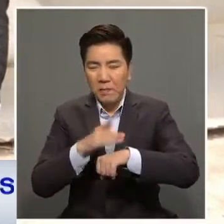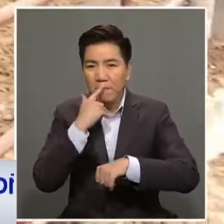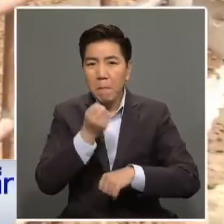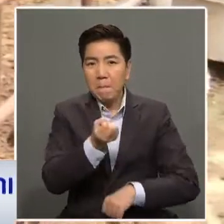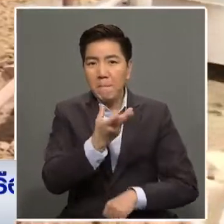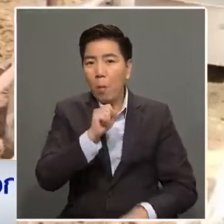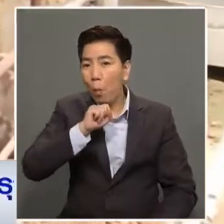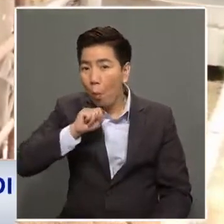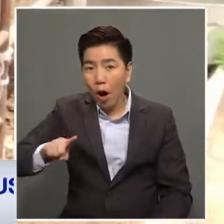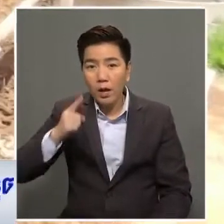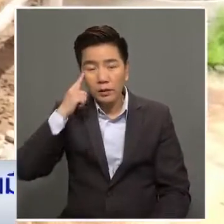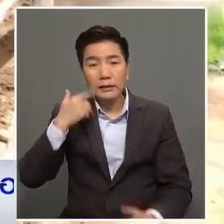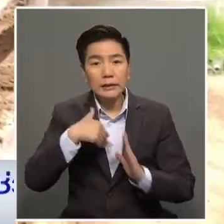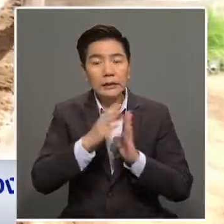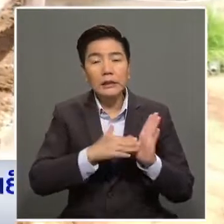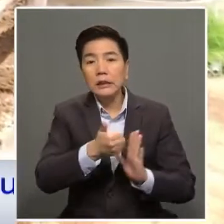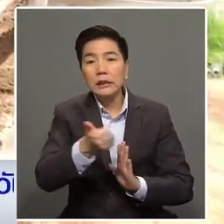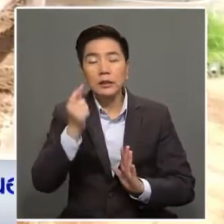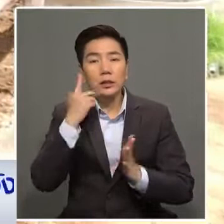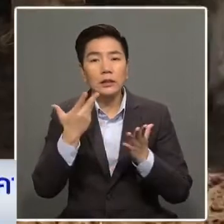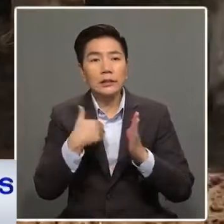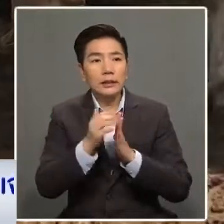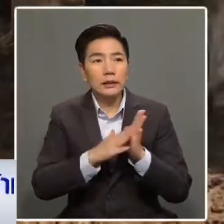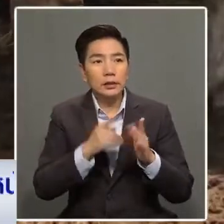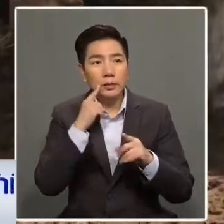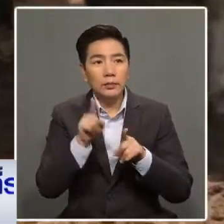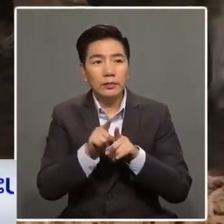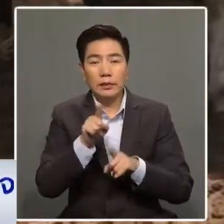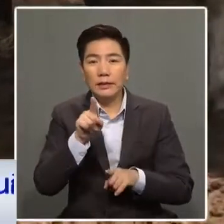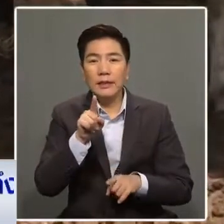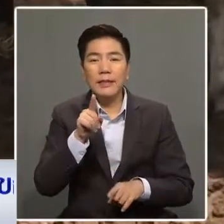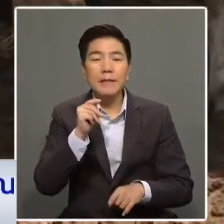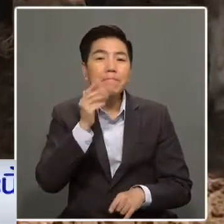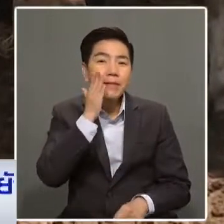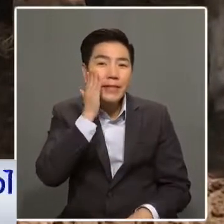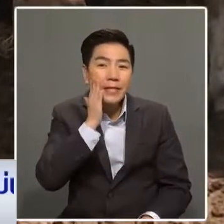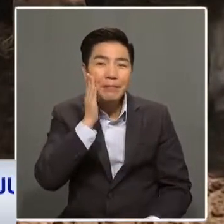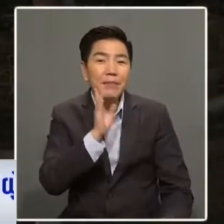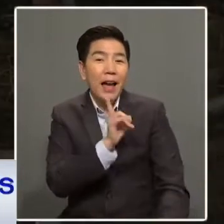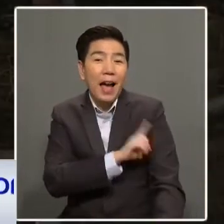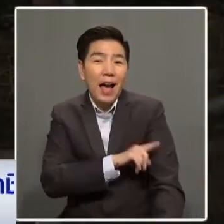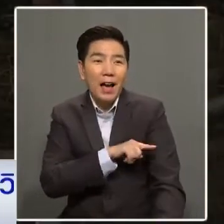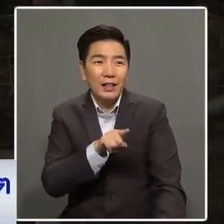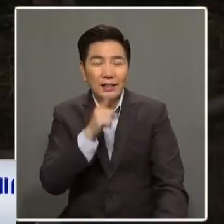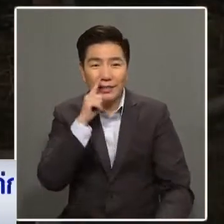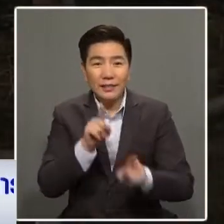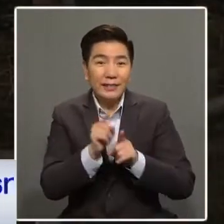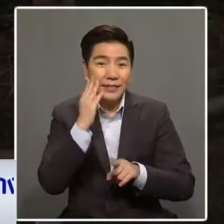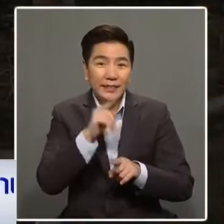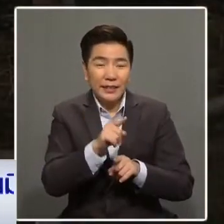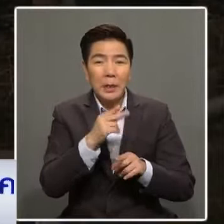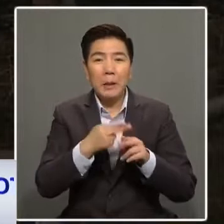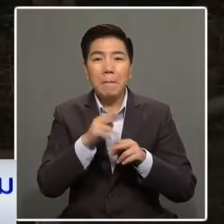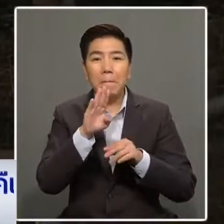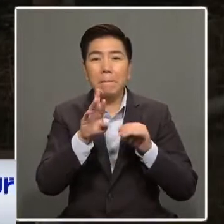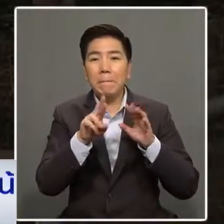กว่า คร ับ แล้วสีอื่นล่ะฮะ ก็มีเชโลเล่ก็จะเป็นสีครีมสีขาวเชโลเล่โชโลเล่ปนบาม่านอย่